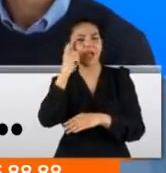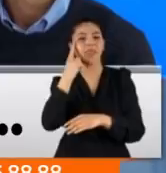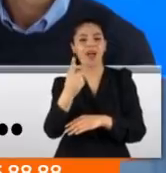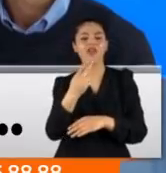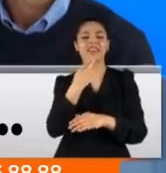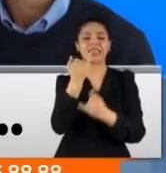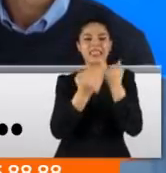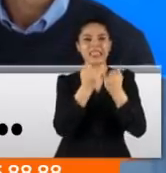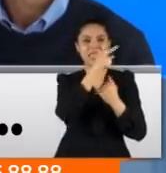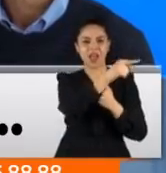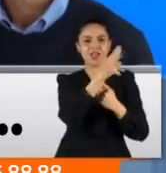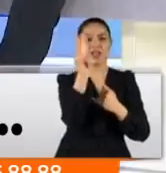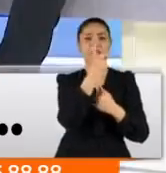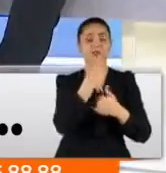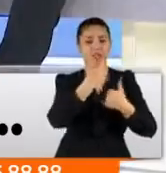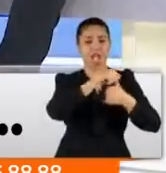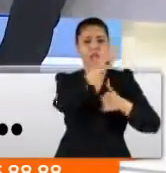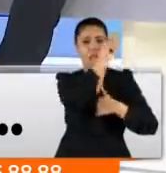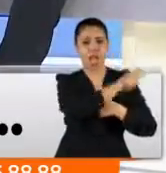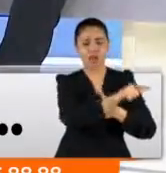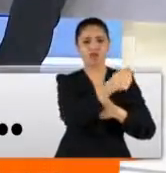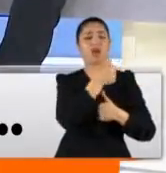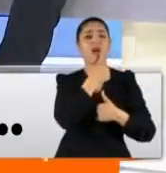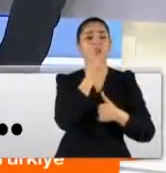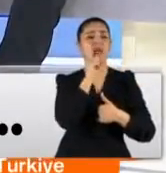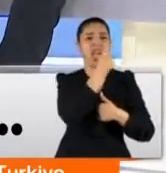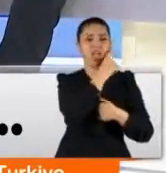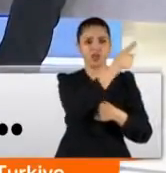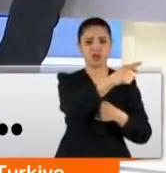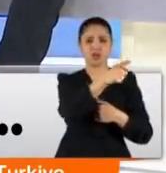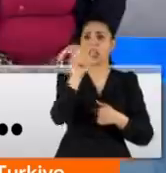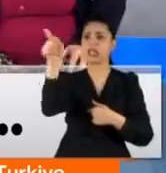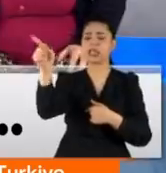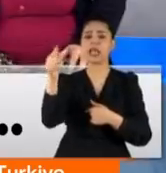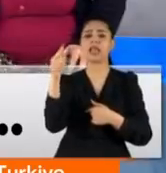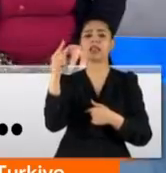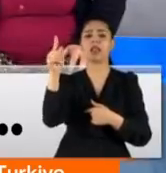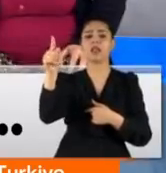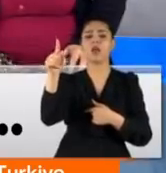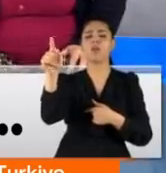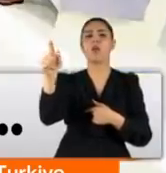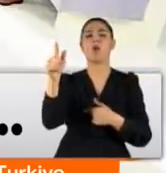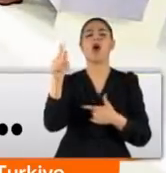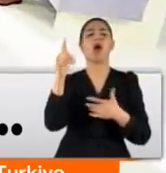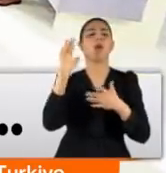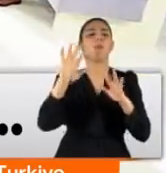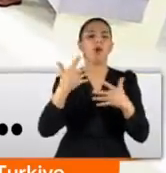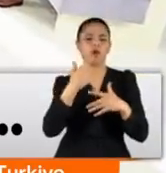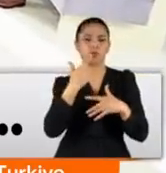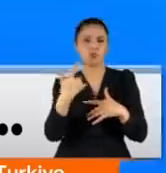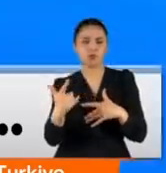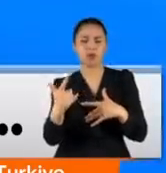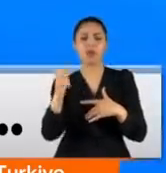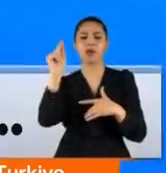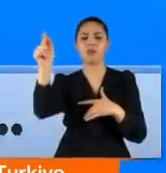kız kardeşinin 20 yıllık eşi İsa Akman kayınbiraderine senin kısmetin bağlanmış dedi. 3000 lirasını alıp